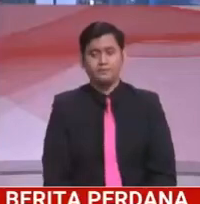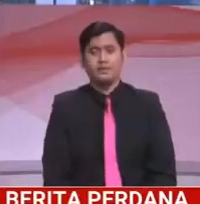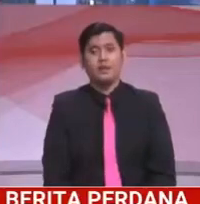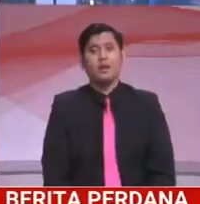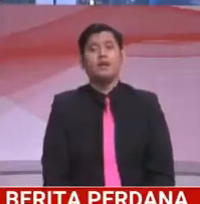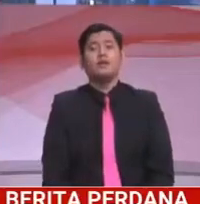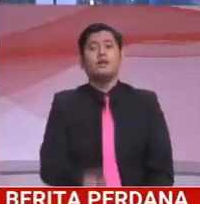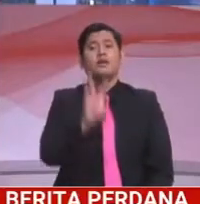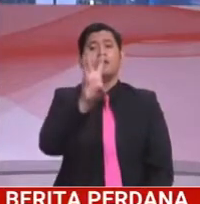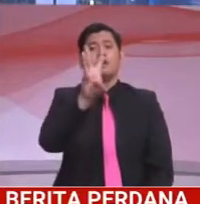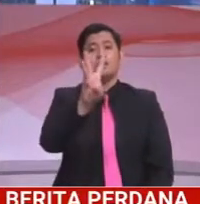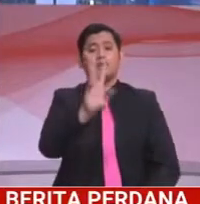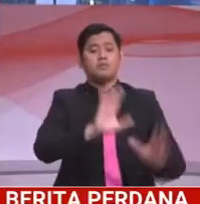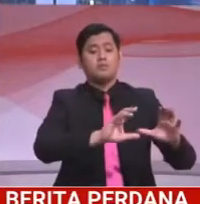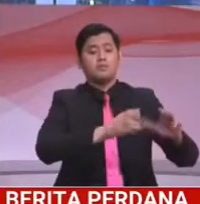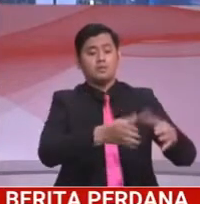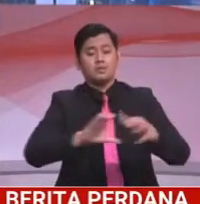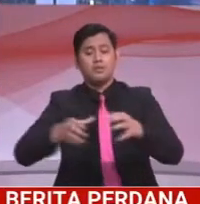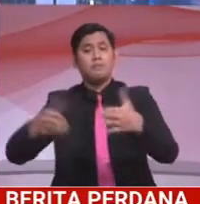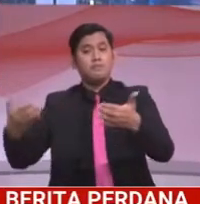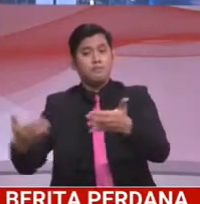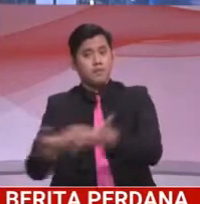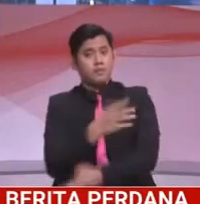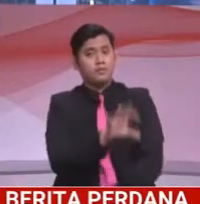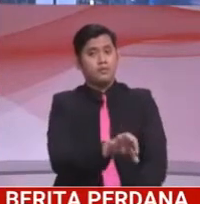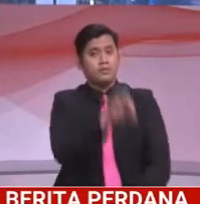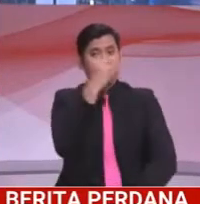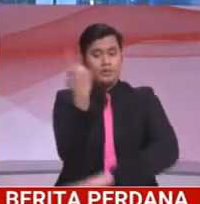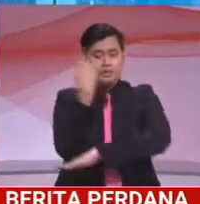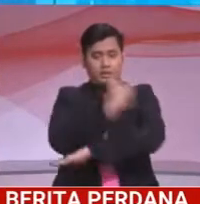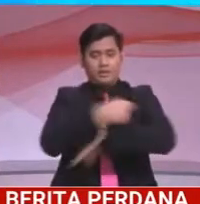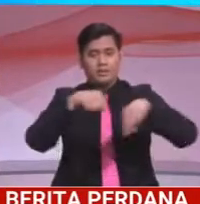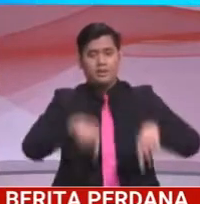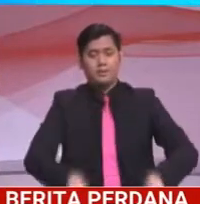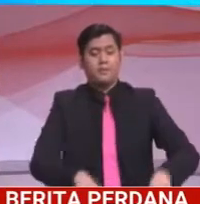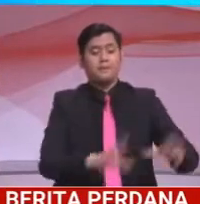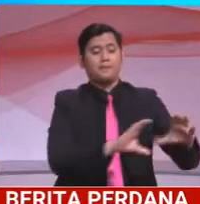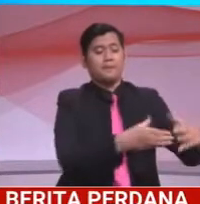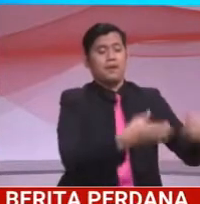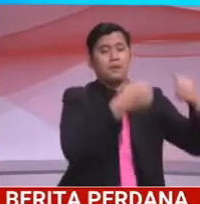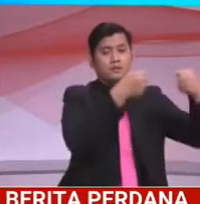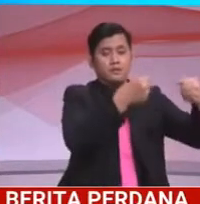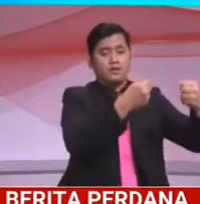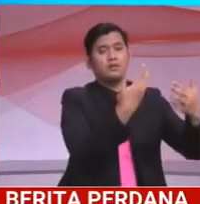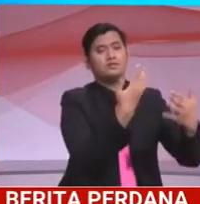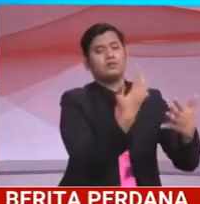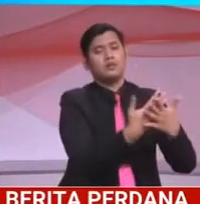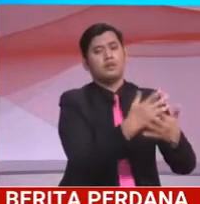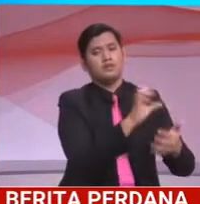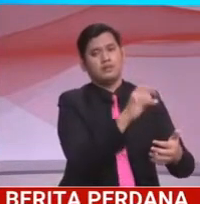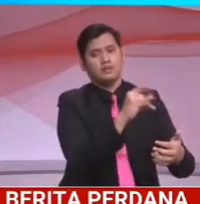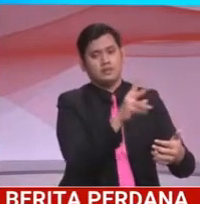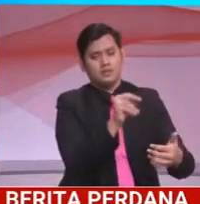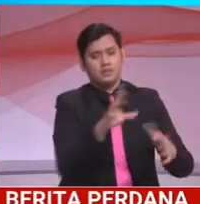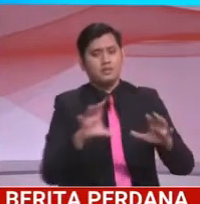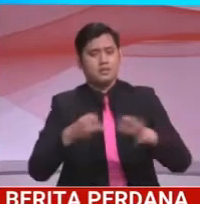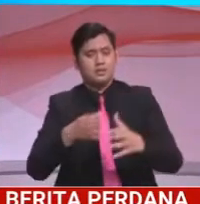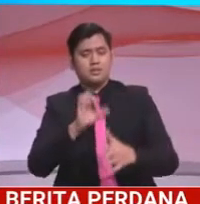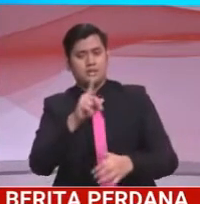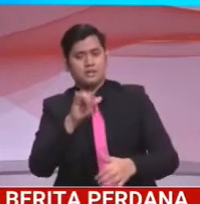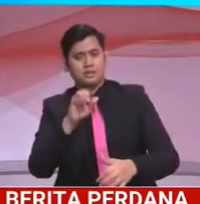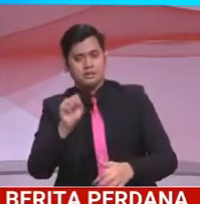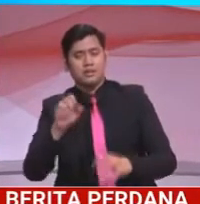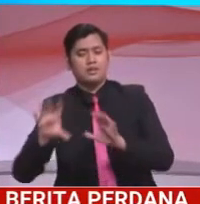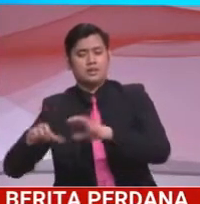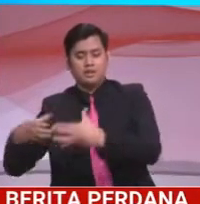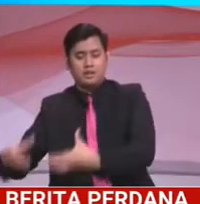enam Cluster baru dikenal pasti hari ini Cluster pencuri Sandakan class today lisis dan closeup Angga